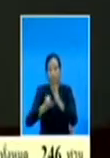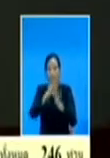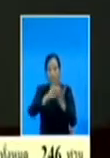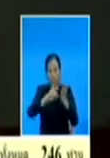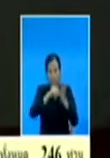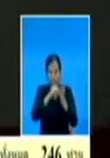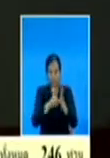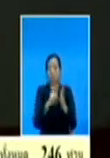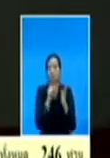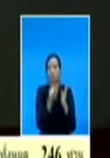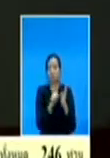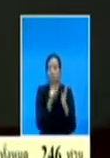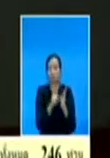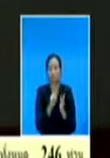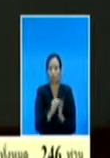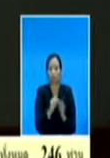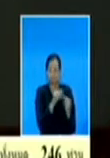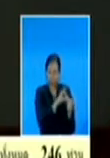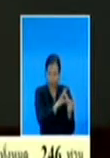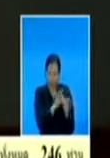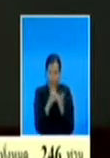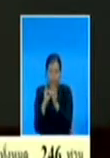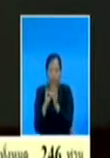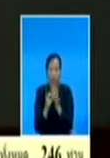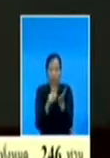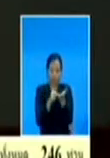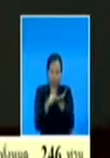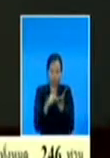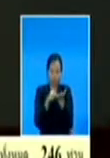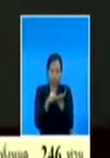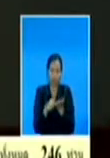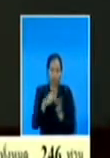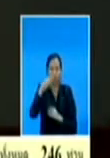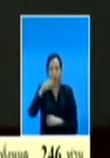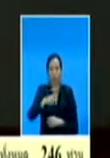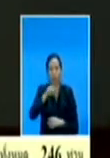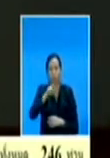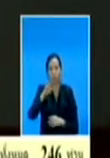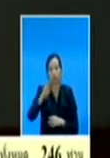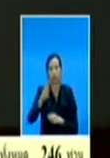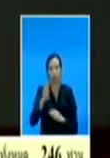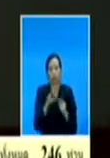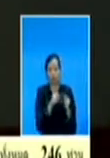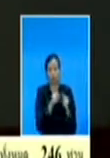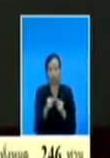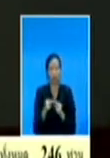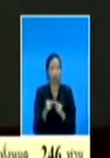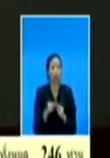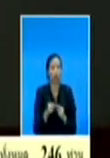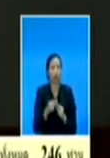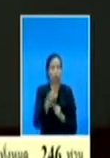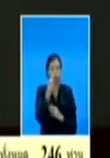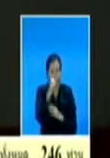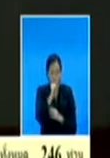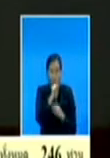มองเหมือนกันก็อย่างแต่ปีนี้เนี่ยก็ถึงแม้กลาโหมเองเนี่ยจะมีงบที่เพิ่มมากขึ้นแต่ก็เป็นการเพิ่มมากขึ้น